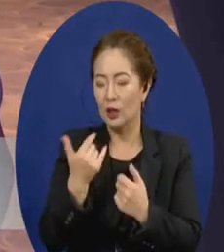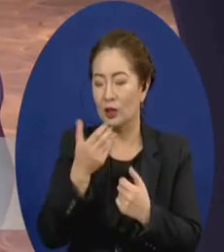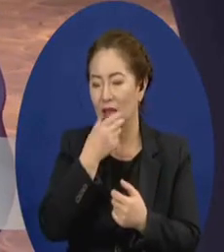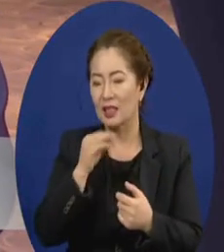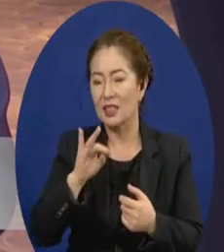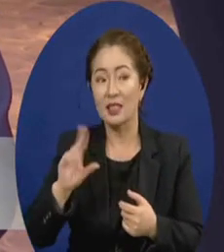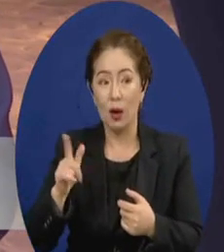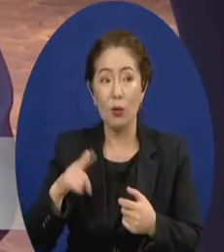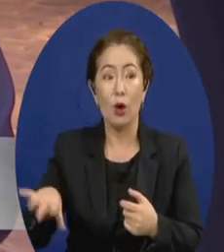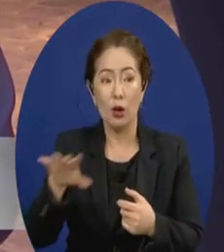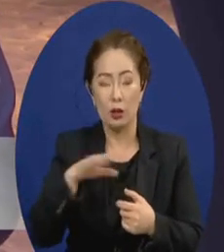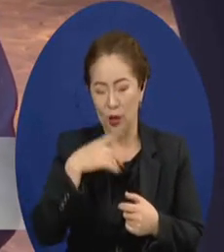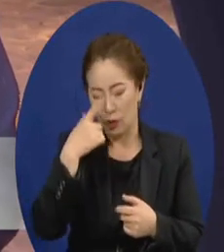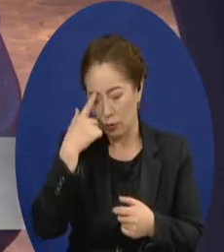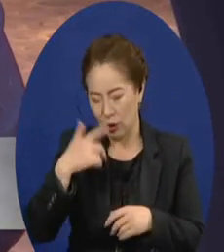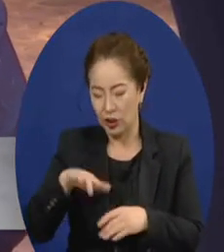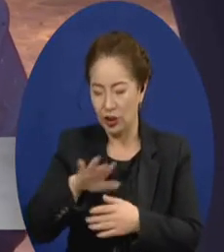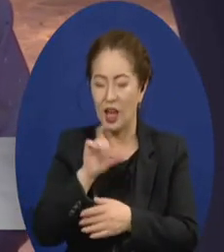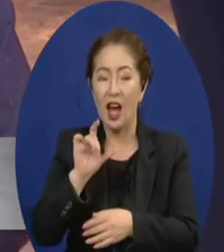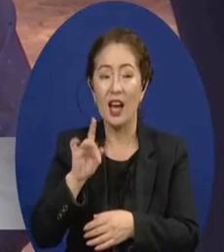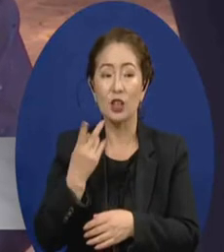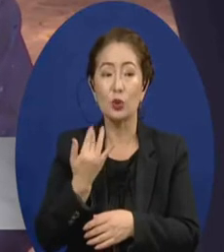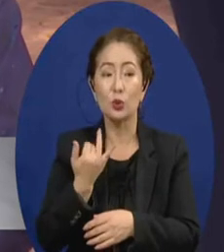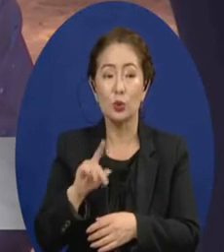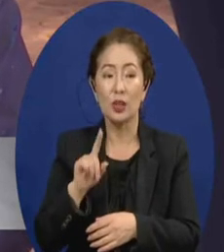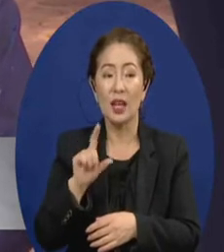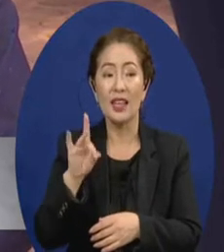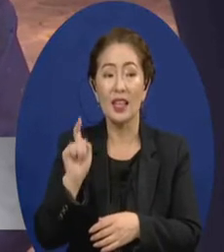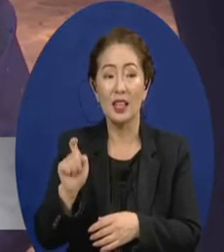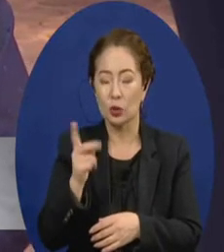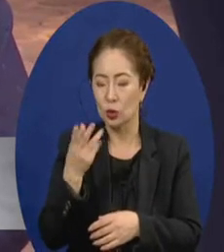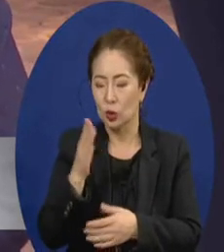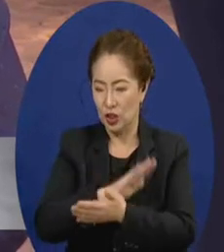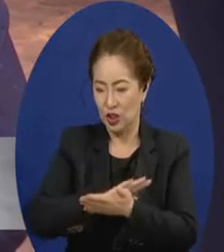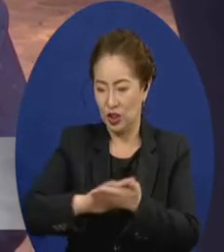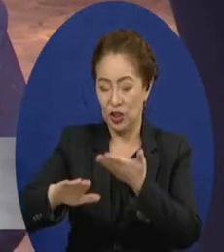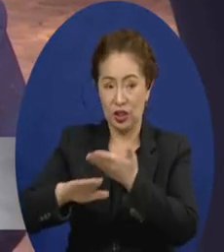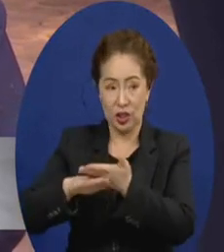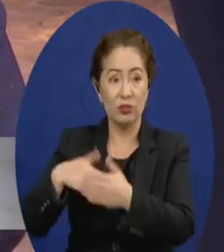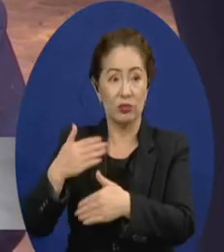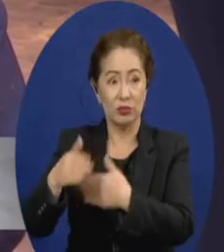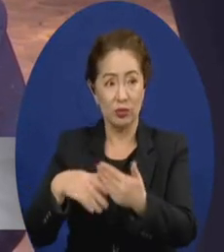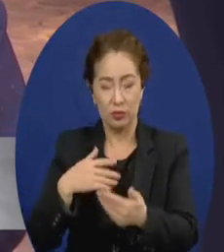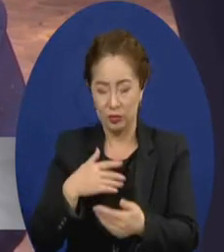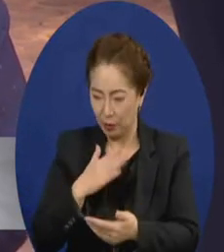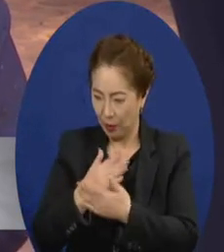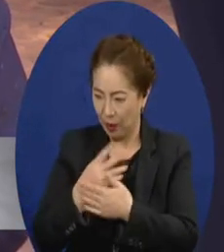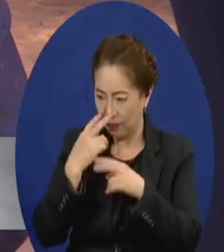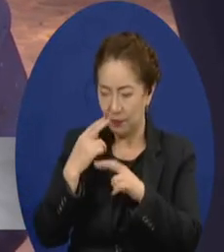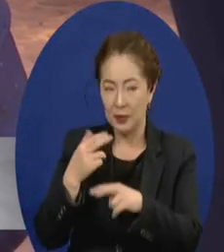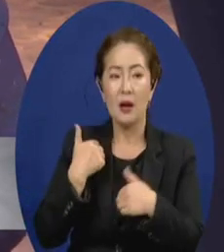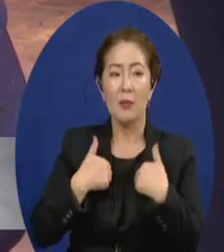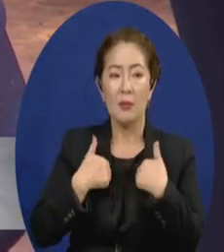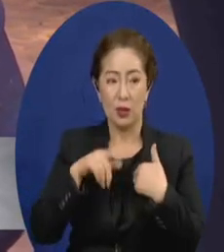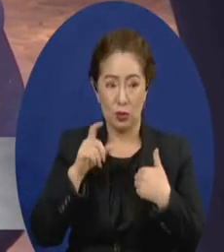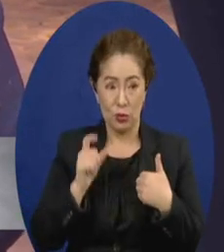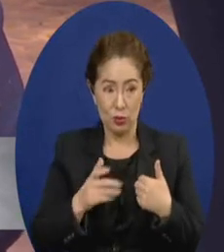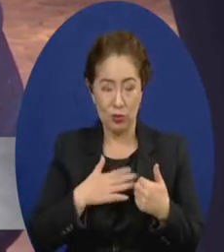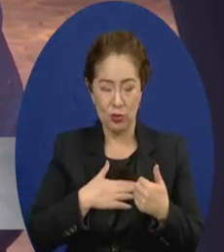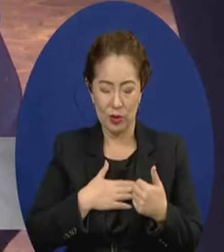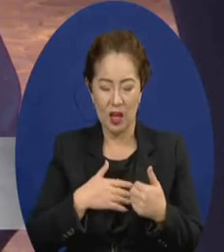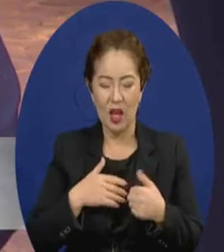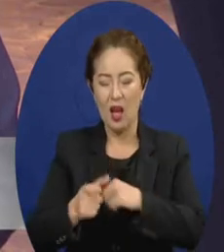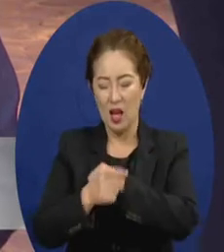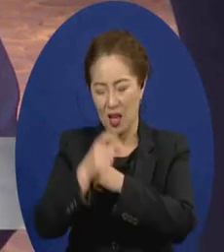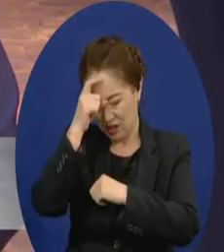маань өнөөдөр Монголын эрхцүүл шинтгэлийг одоо авч явж байгаад бас одоо багш хүний хувьд тэгээ манай эрдмийн